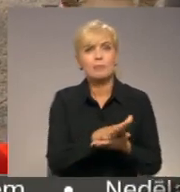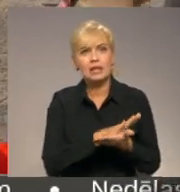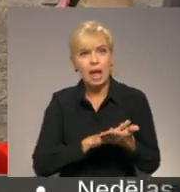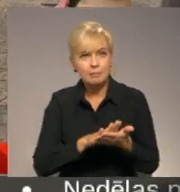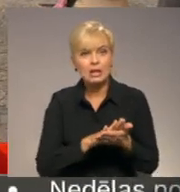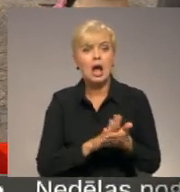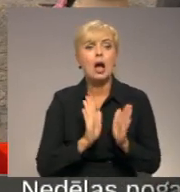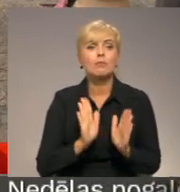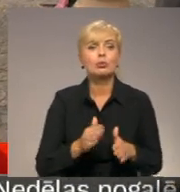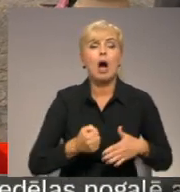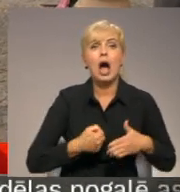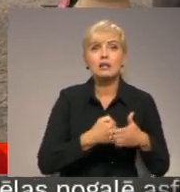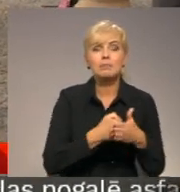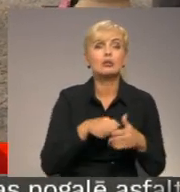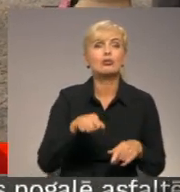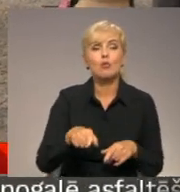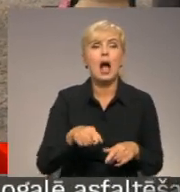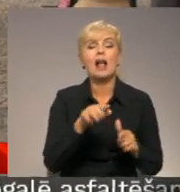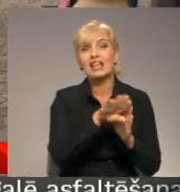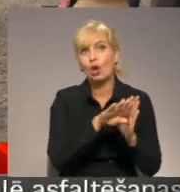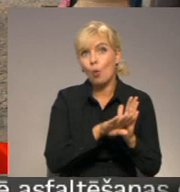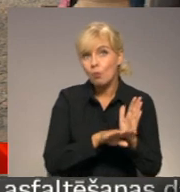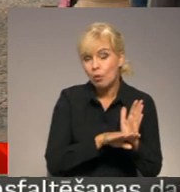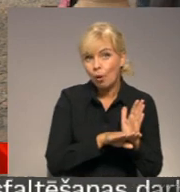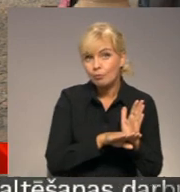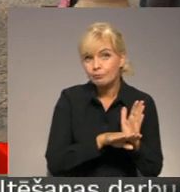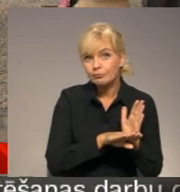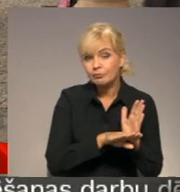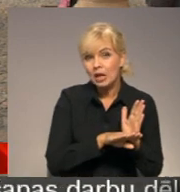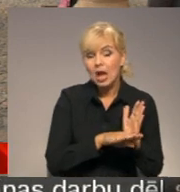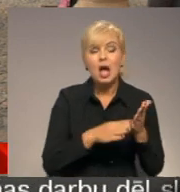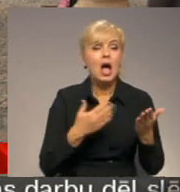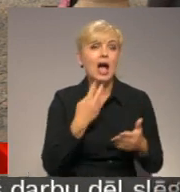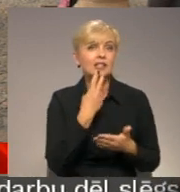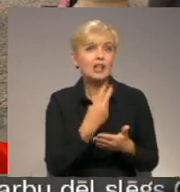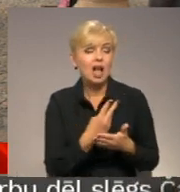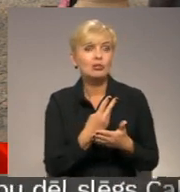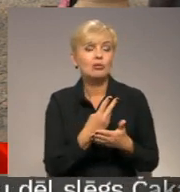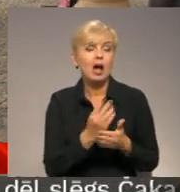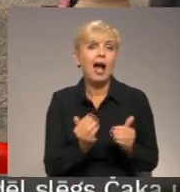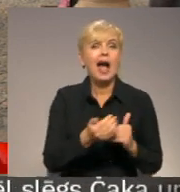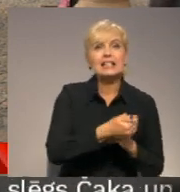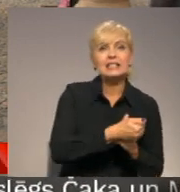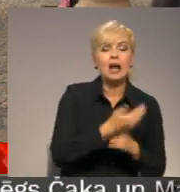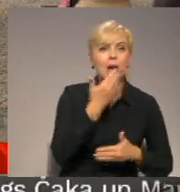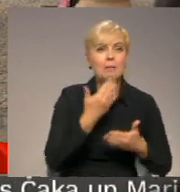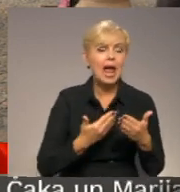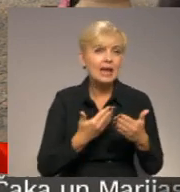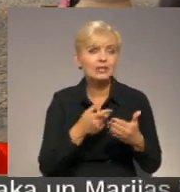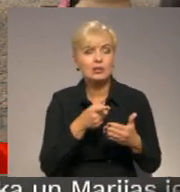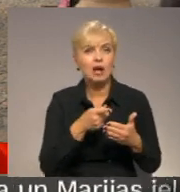Neredzu, ka es varētu atbalstīt šo kopdzīves likumu, jo es redzu, ka tādā aizsargā mēģina zem